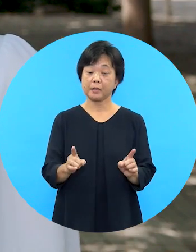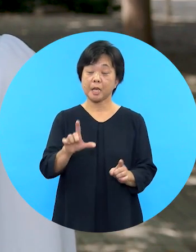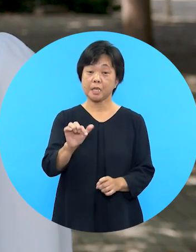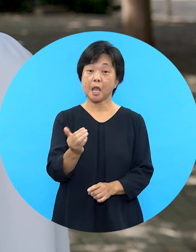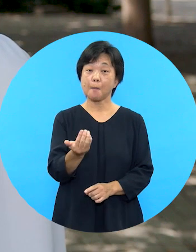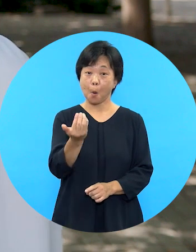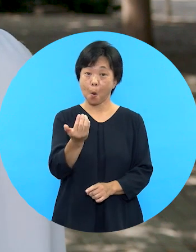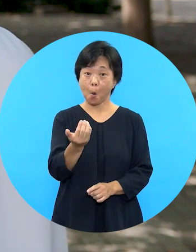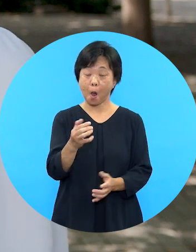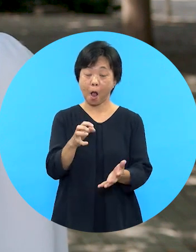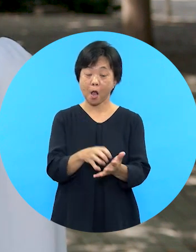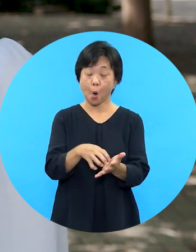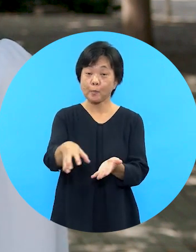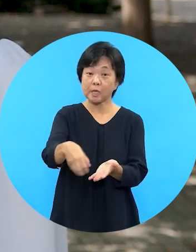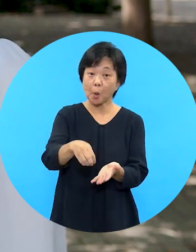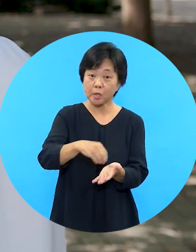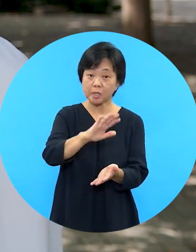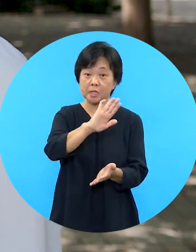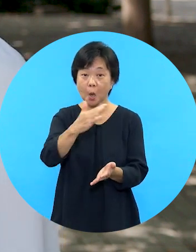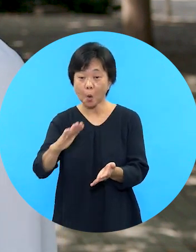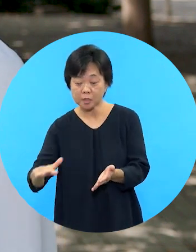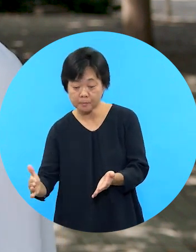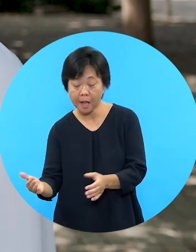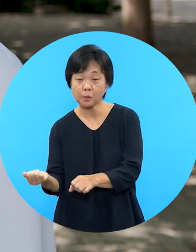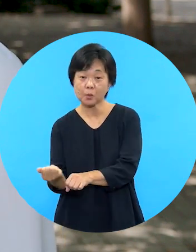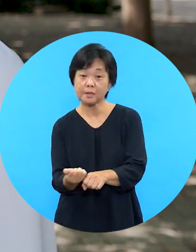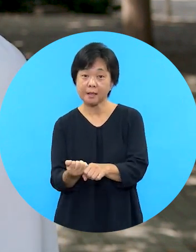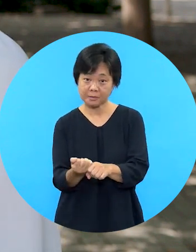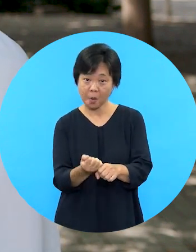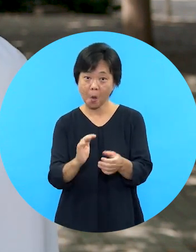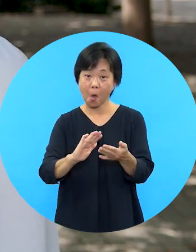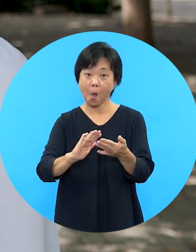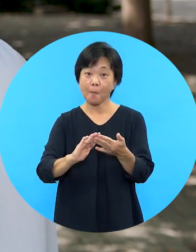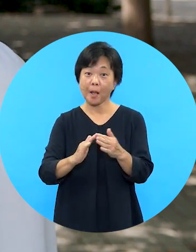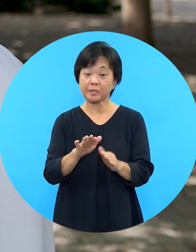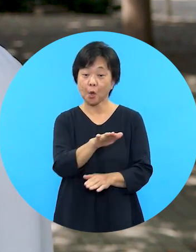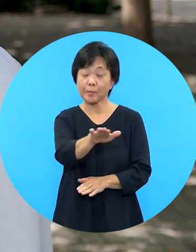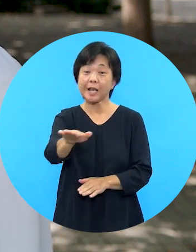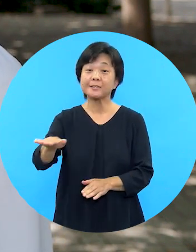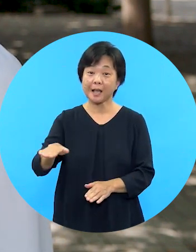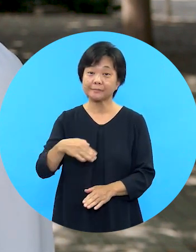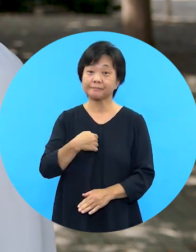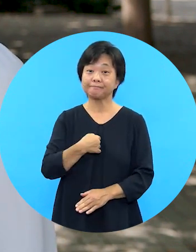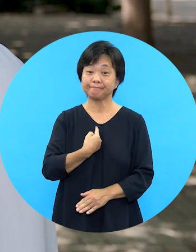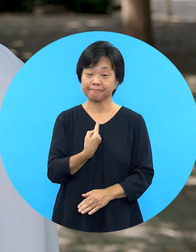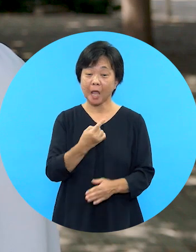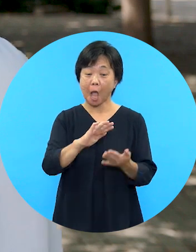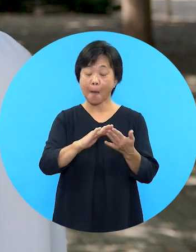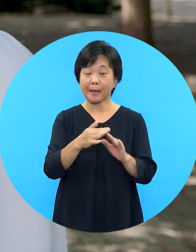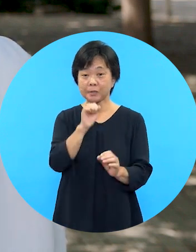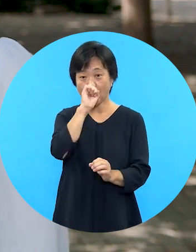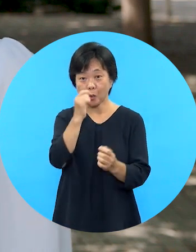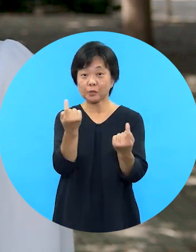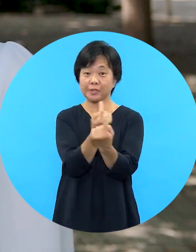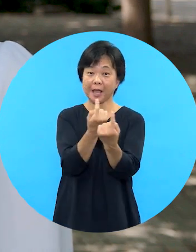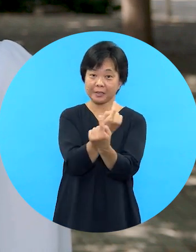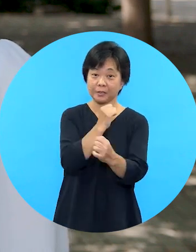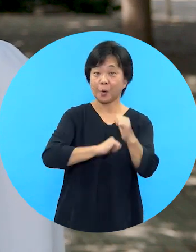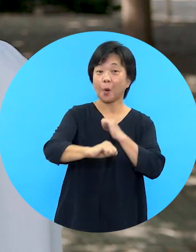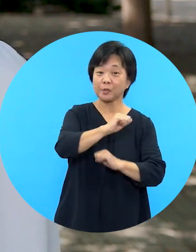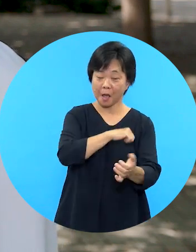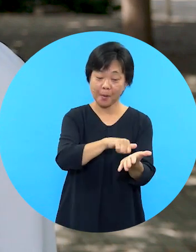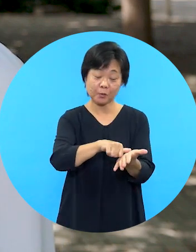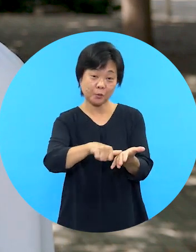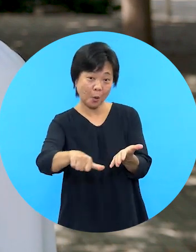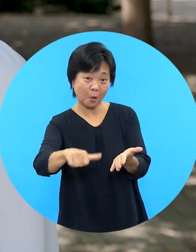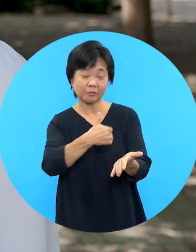この練りレポは、ゴミ拾いや落ち葉の清掃など、町の皆さんやレポーター自身の町を良くする